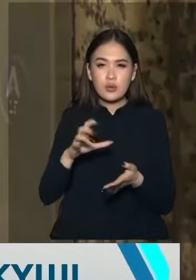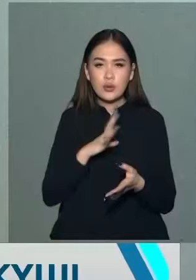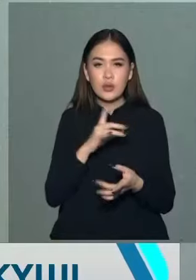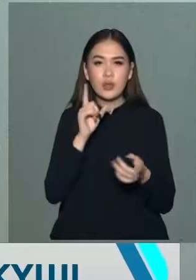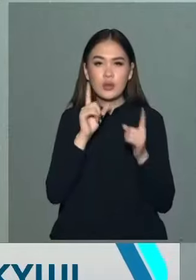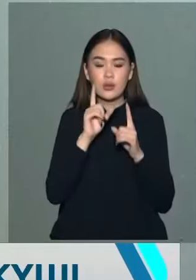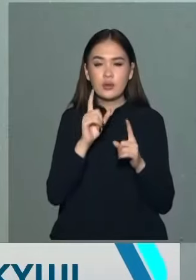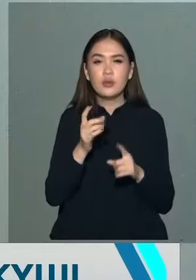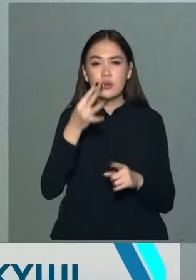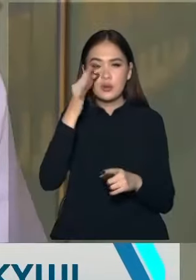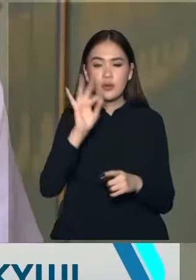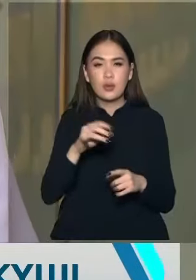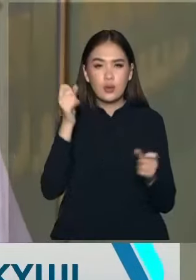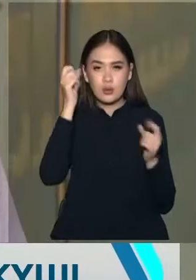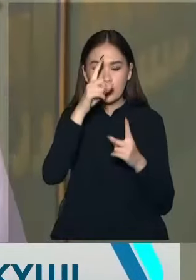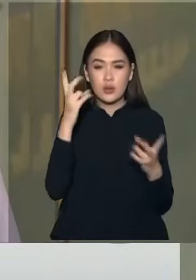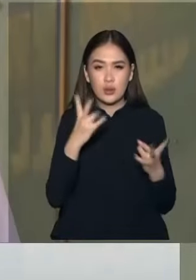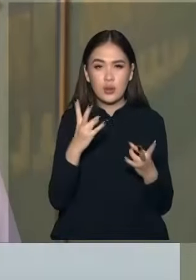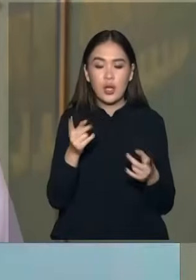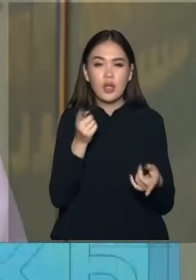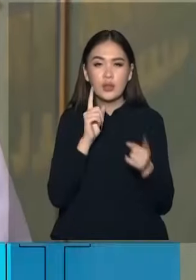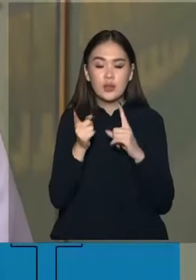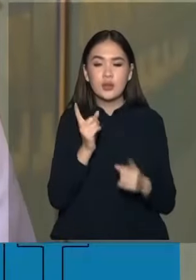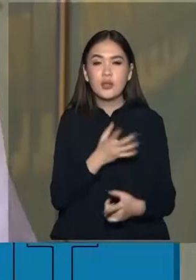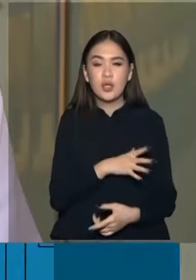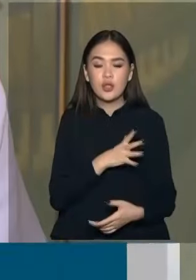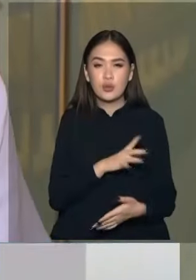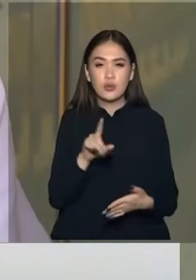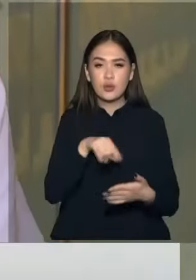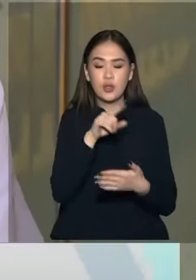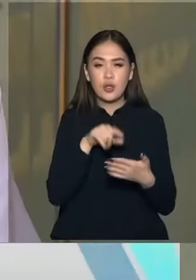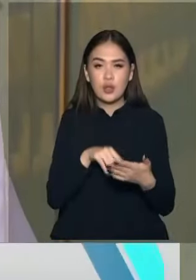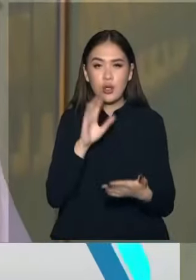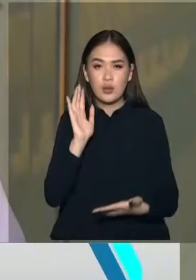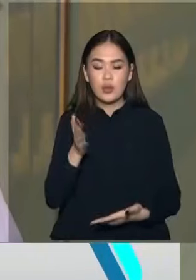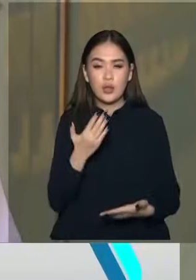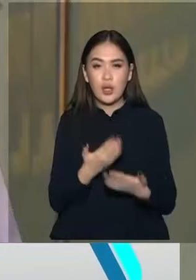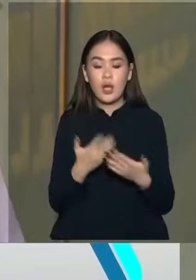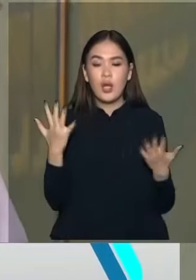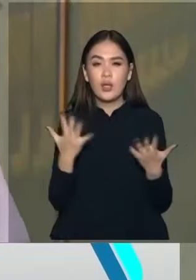қыр-сырын мықтап меңгеріп алғаны дұрыс. Жиналыс не үшін, қандай сұрақтар қойылады, қандай